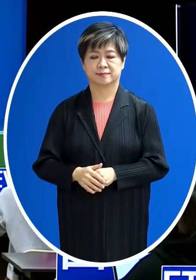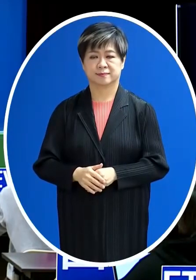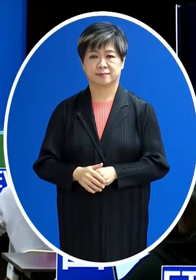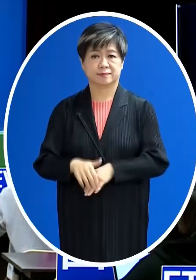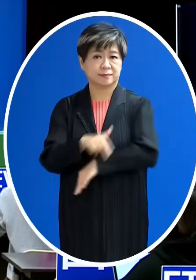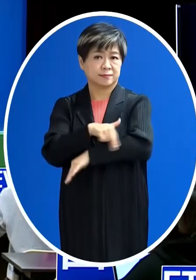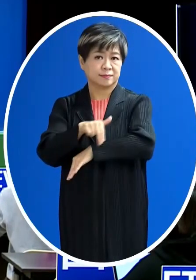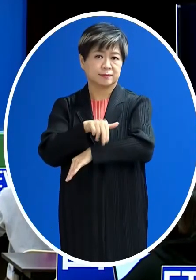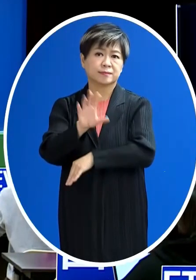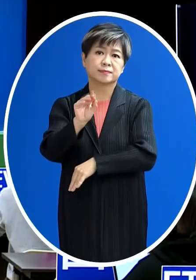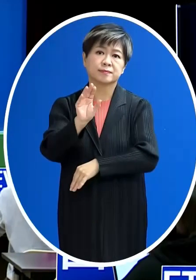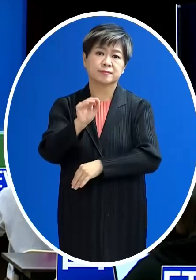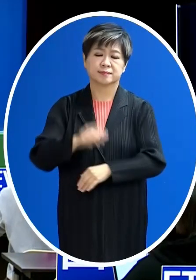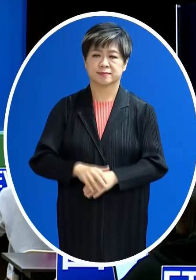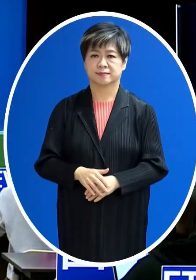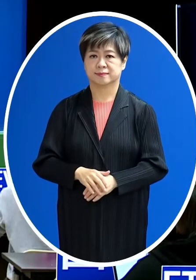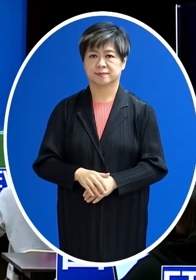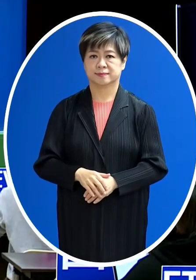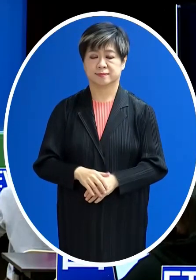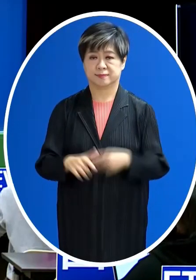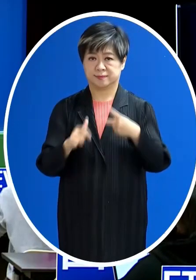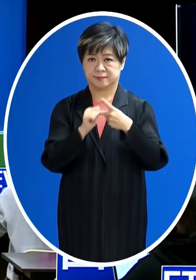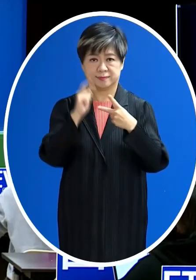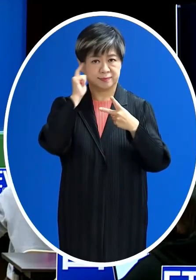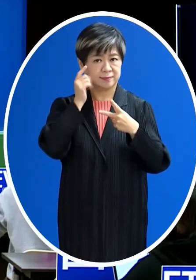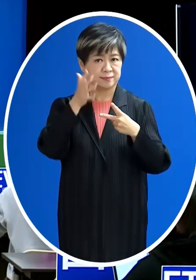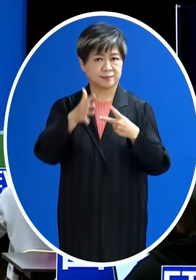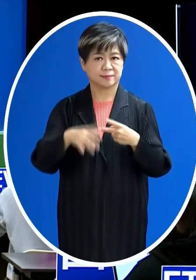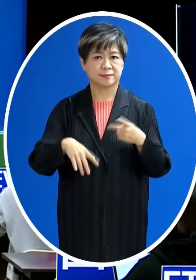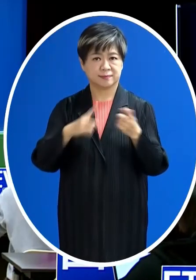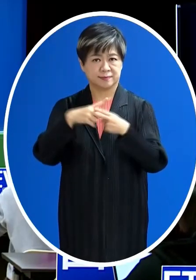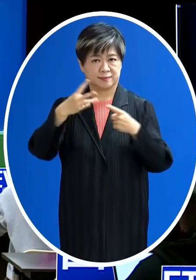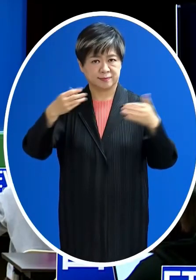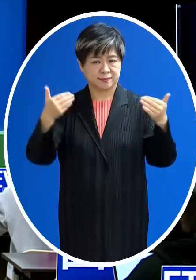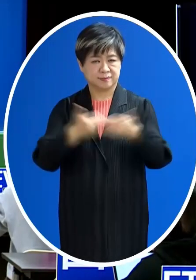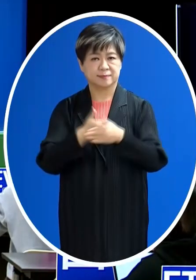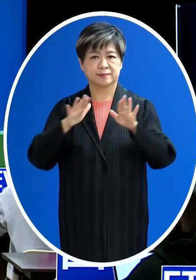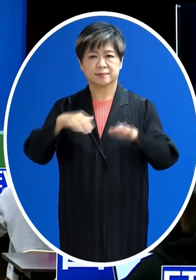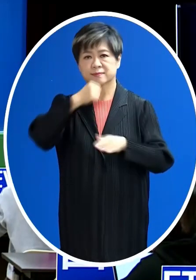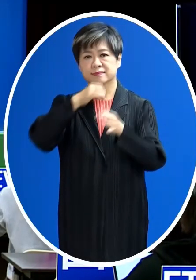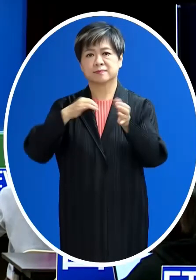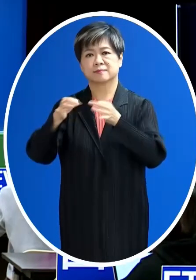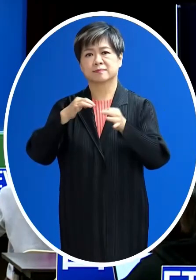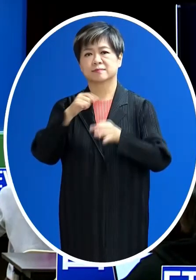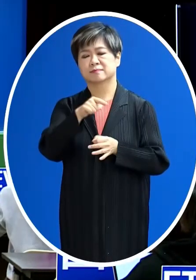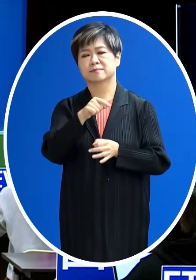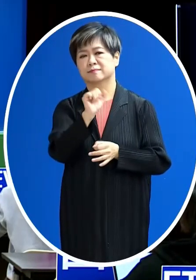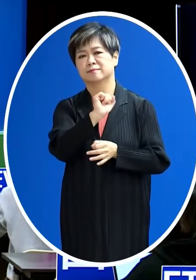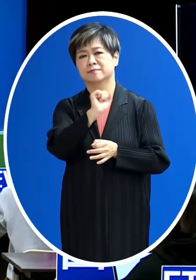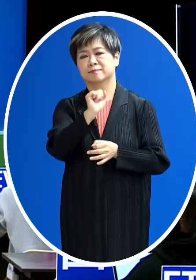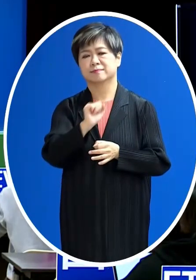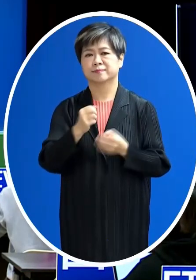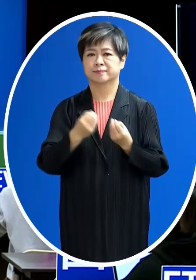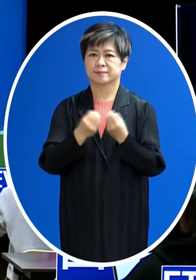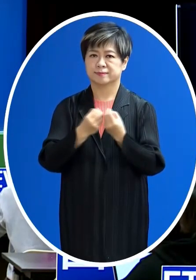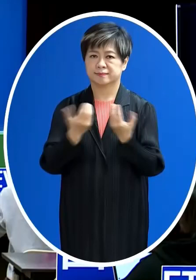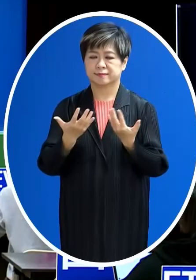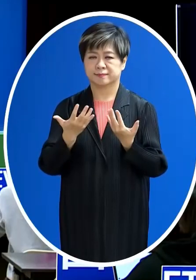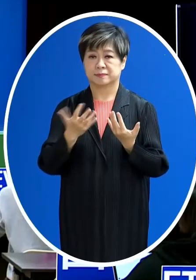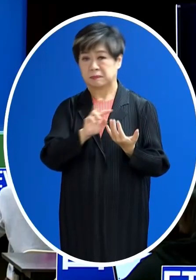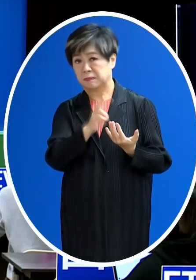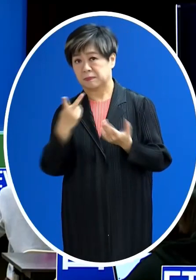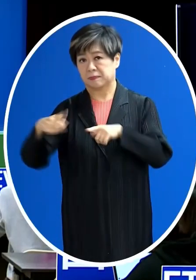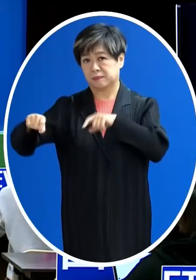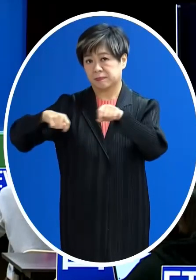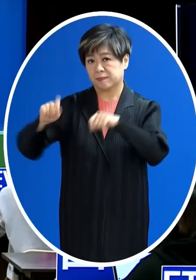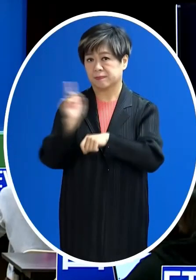步的规划？那另外是想要问说，小三通这次因为台商被排除在外，那我们有没有拟定相关的配套措施，让